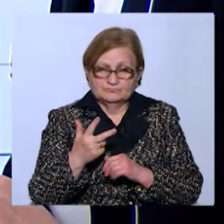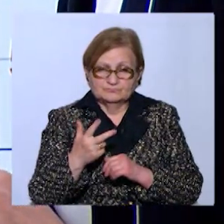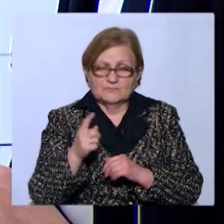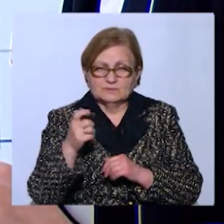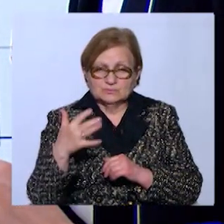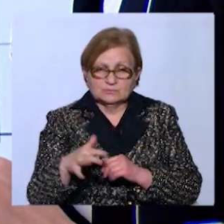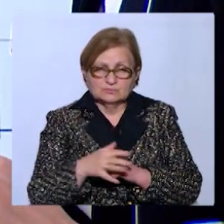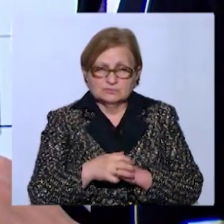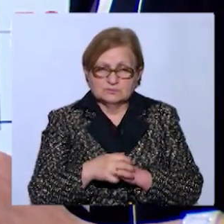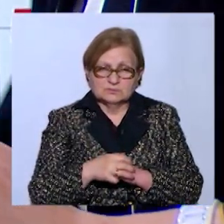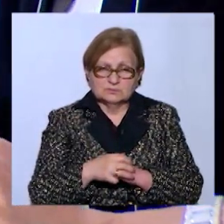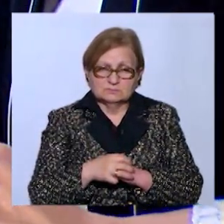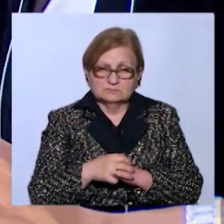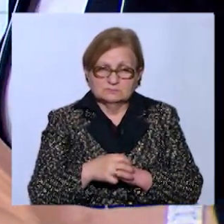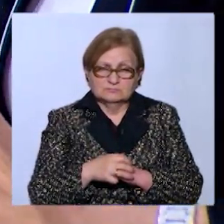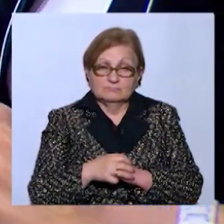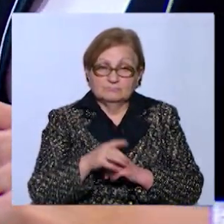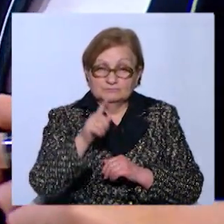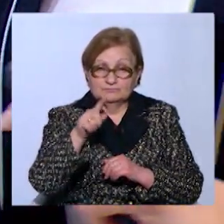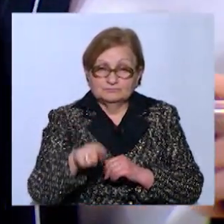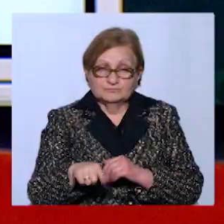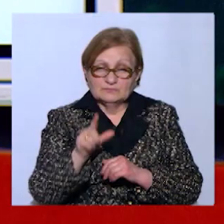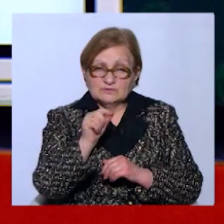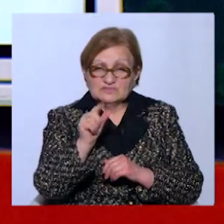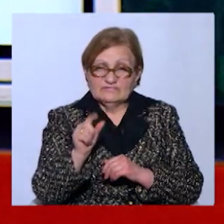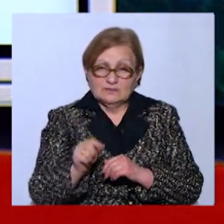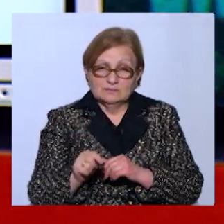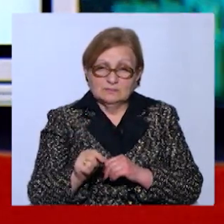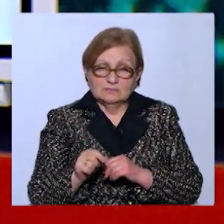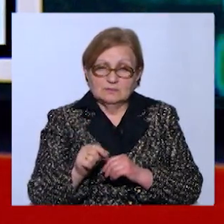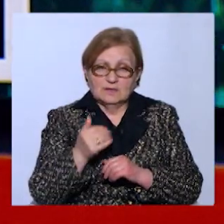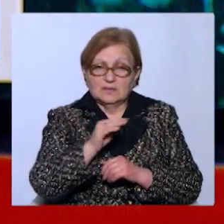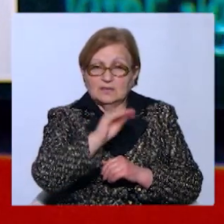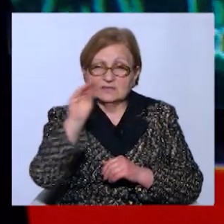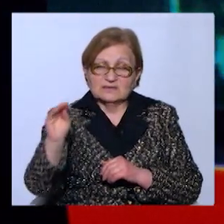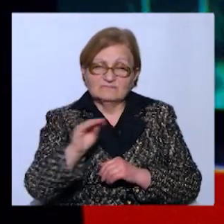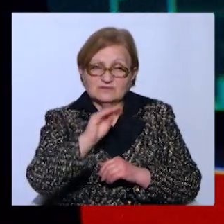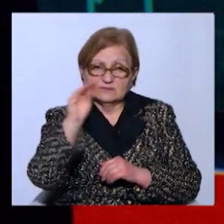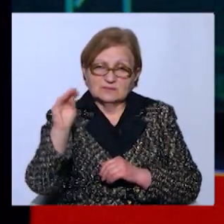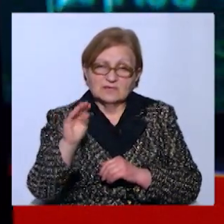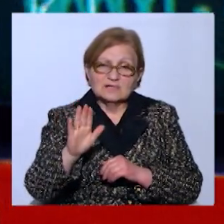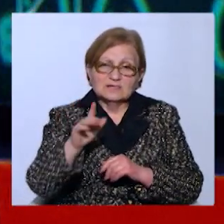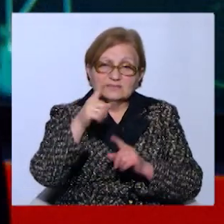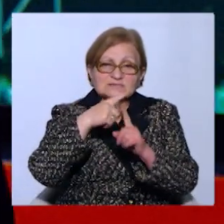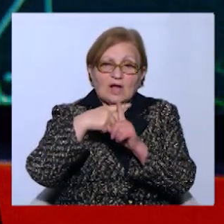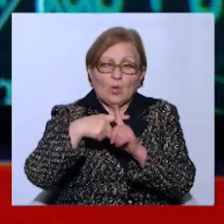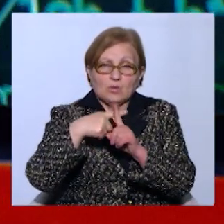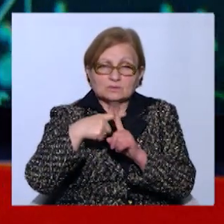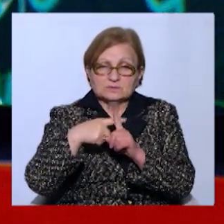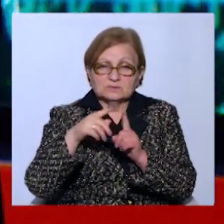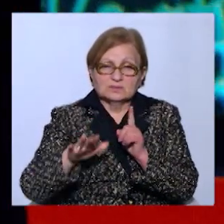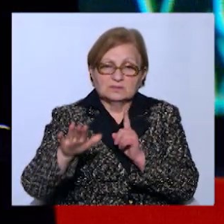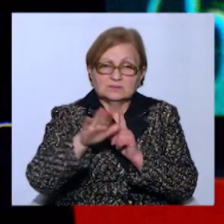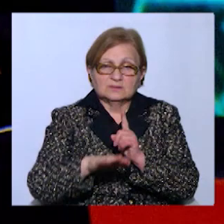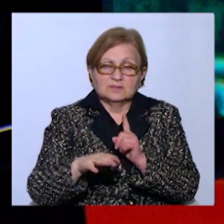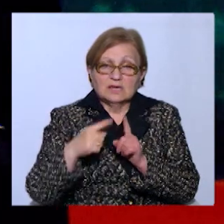3 150. ხო? აი ეს წყვილები გადავიტანოთ საკოორდინატო სიბრტყეზე. ნახეთ, x